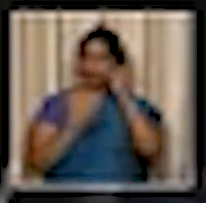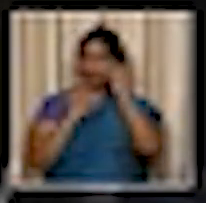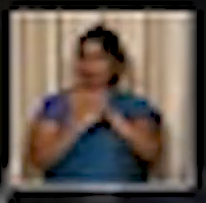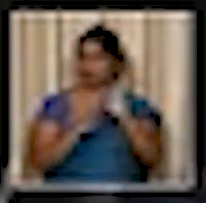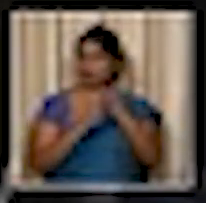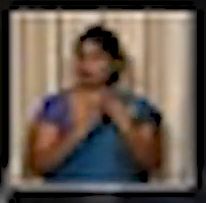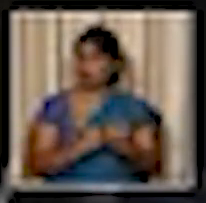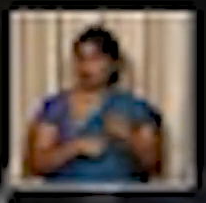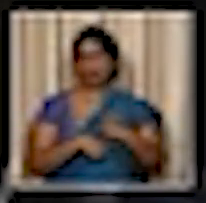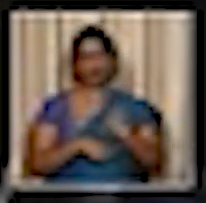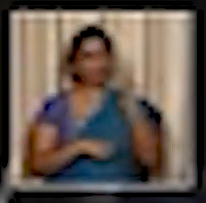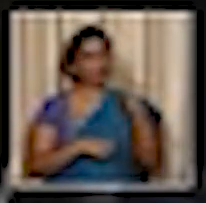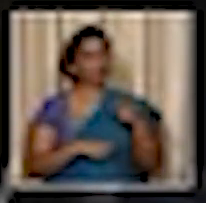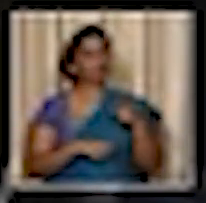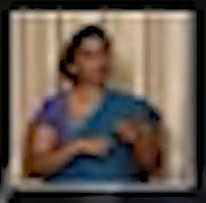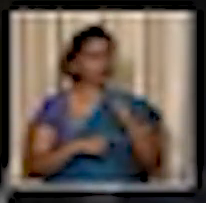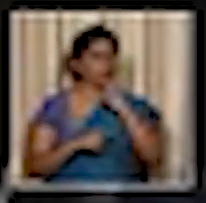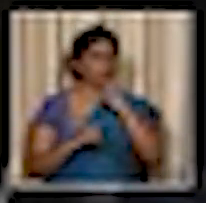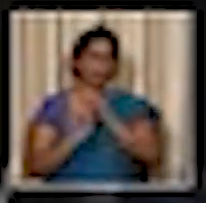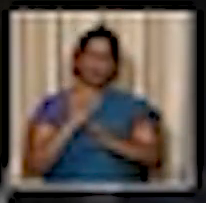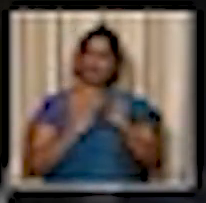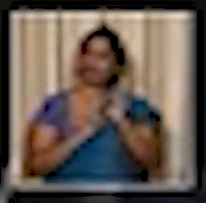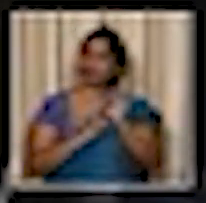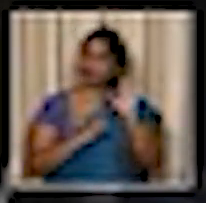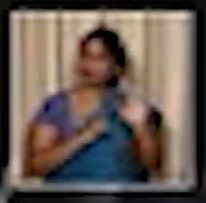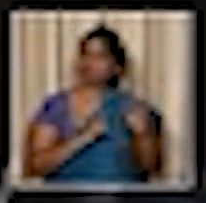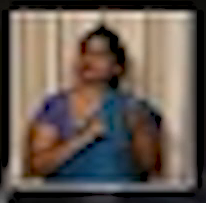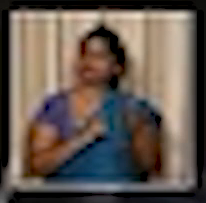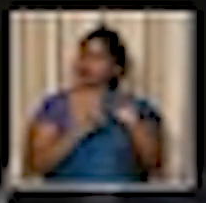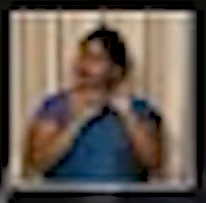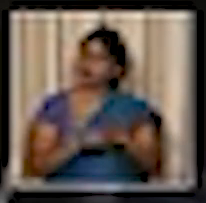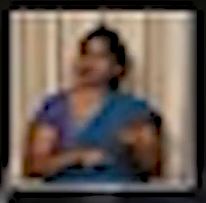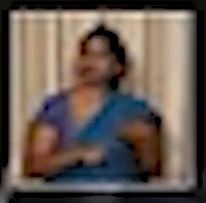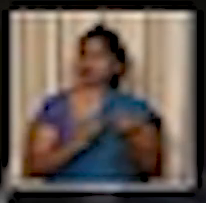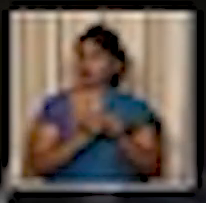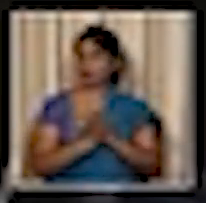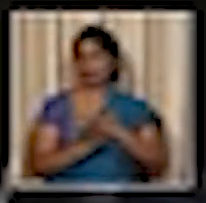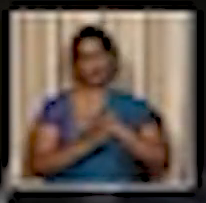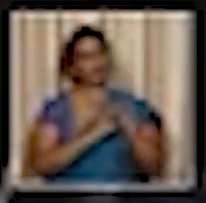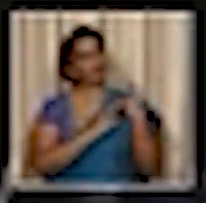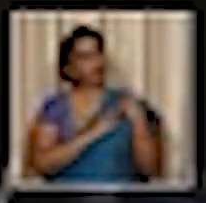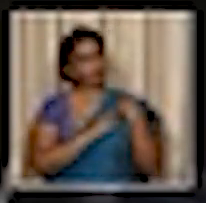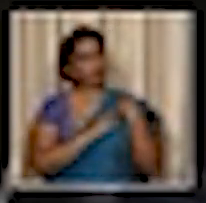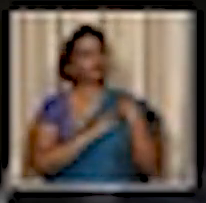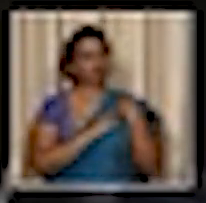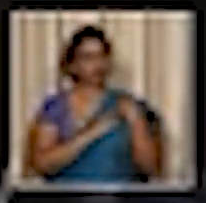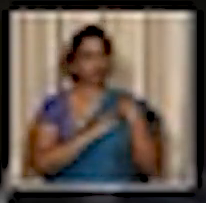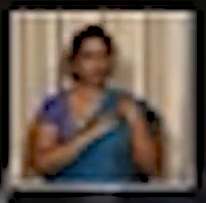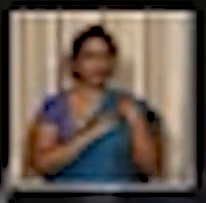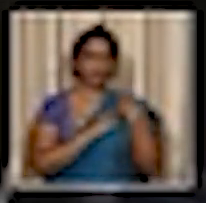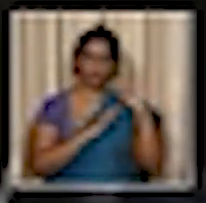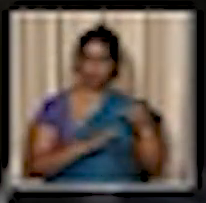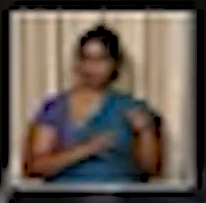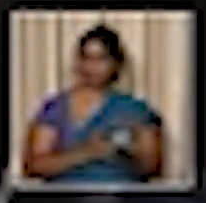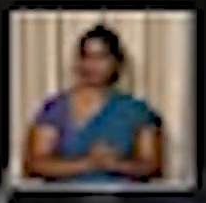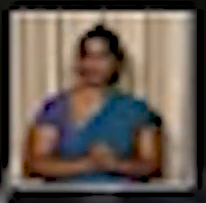වීමට අවස්ථාව ලබා දීම අධිකරණ අමාත්‍යවරයා වෙත ලෙස මා වෙත පැවරී ඇති අනුල්ලංඝනීය වගකීමක්